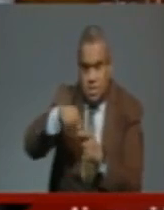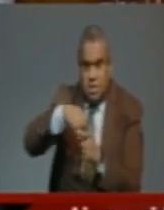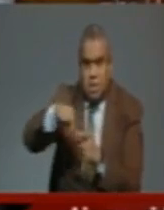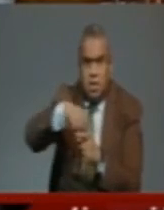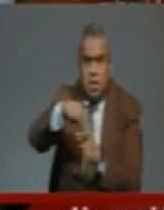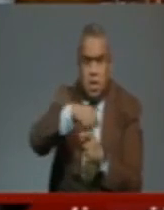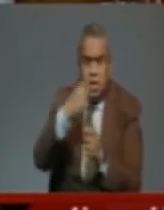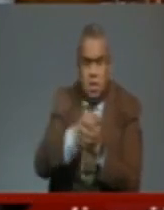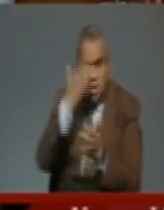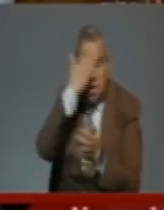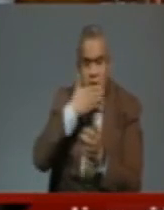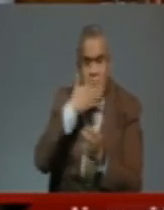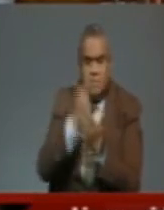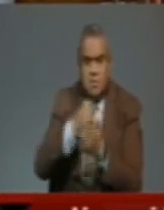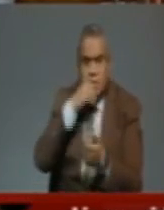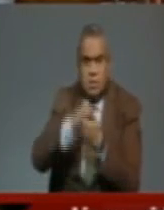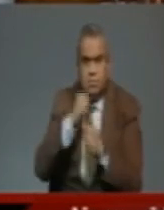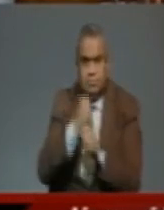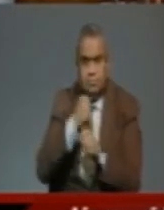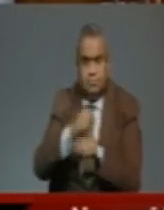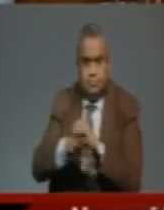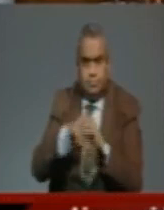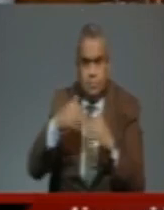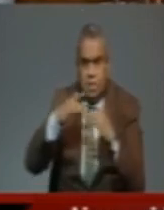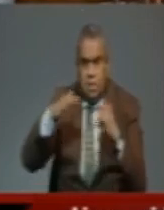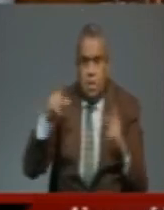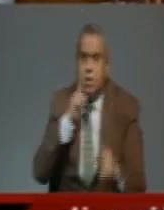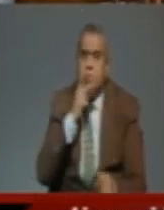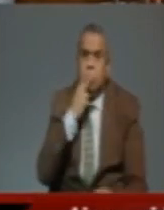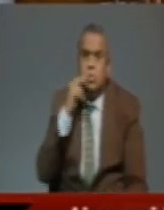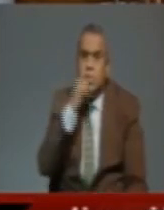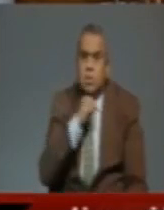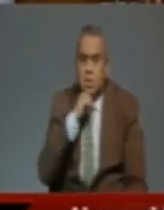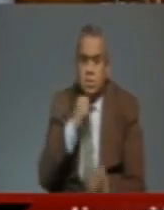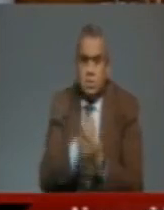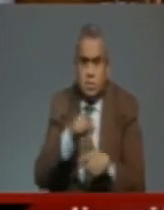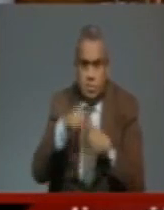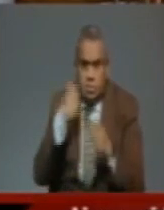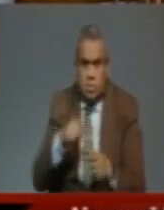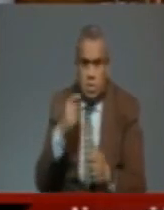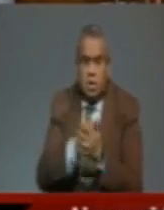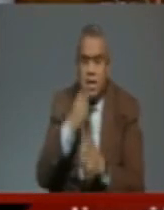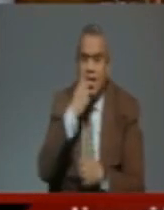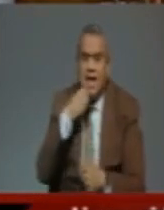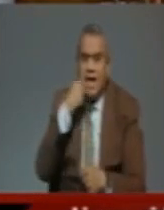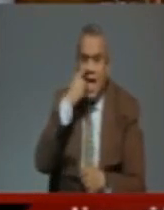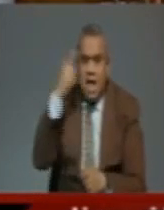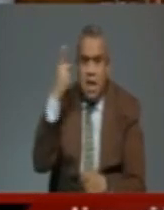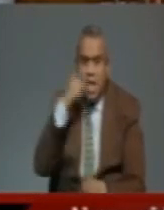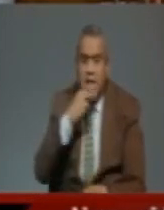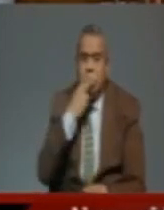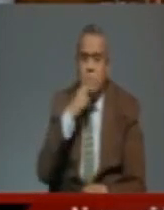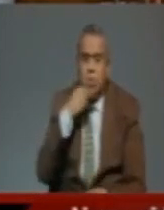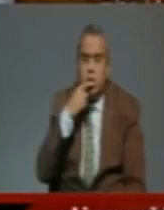الافريقيه على البحر الاحمر والمحيط الهندي وخاصه في تنزانيا وفي كينيا. كان لازم نجيب مراكب